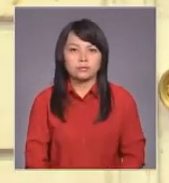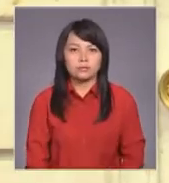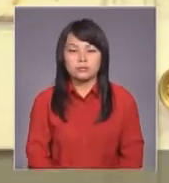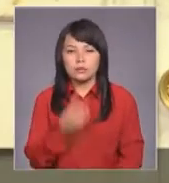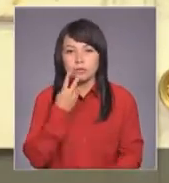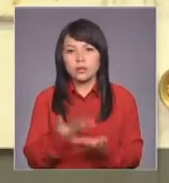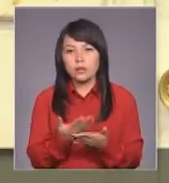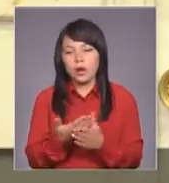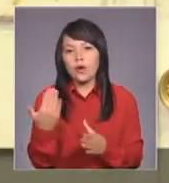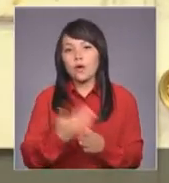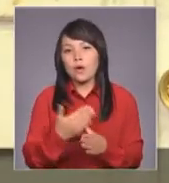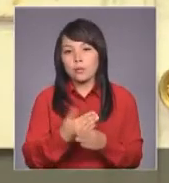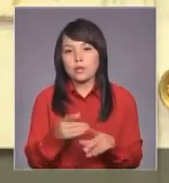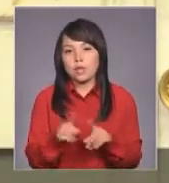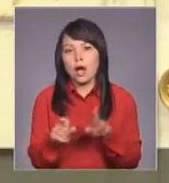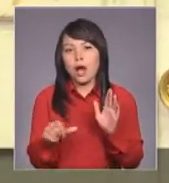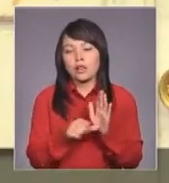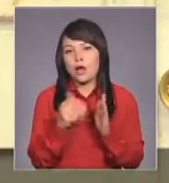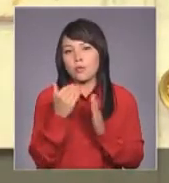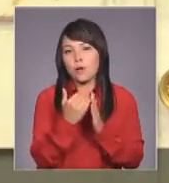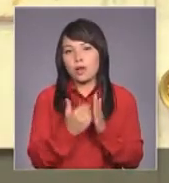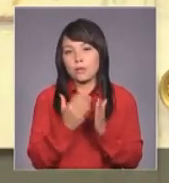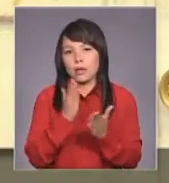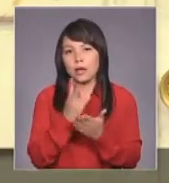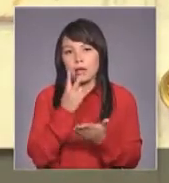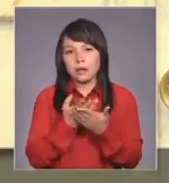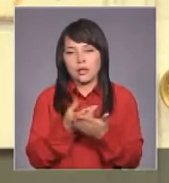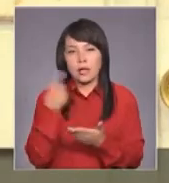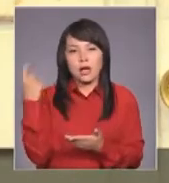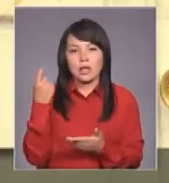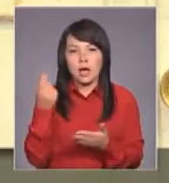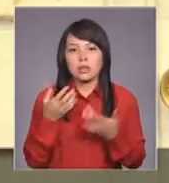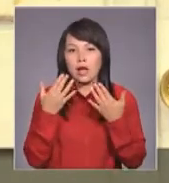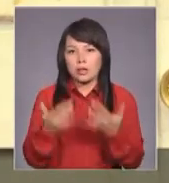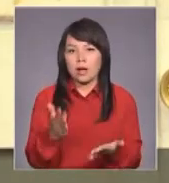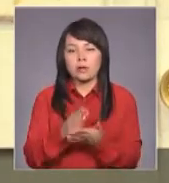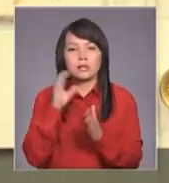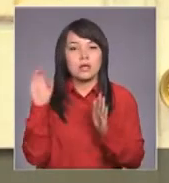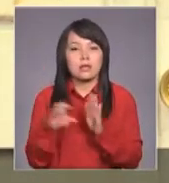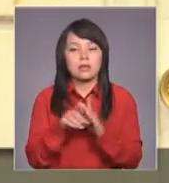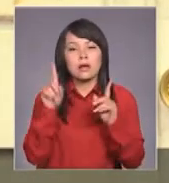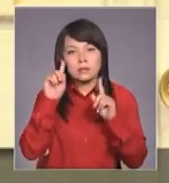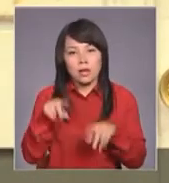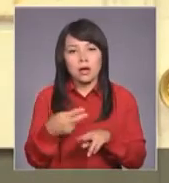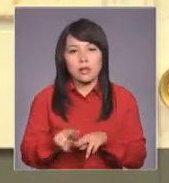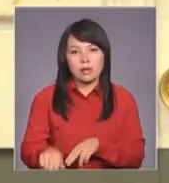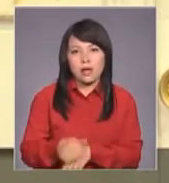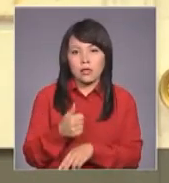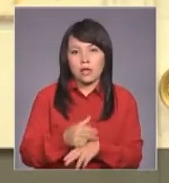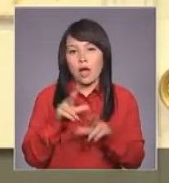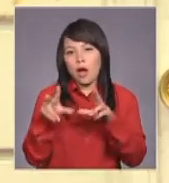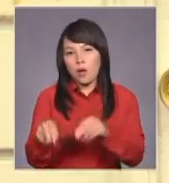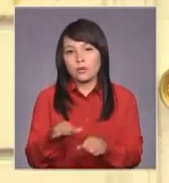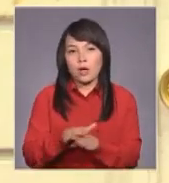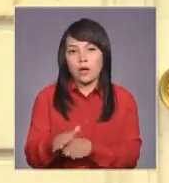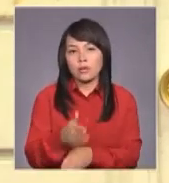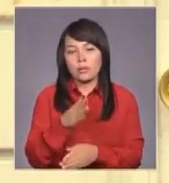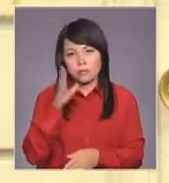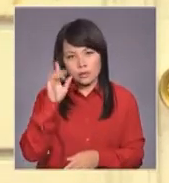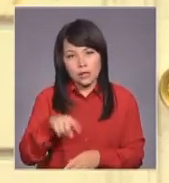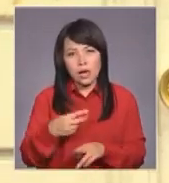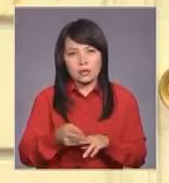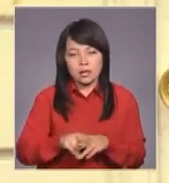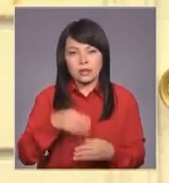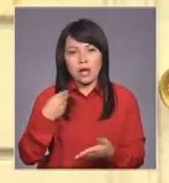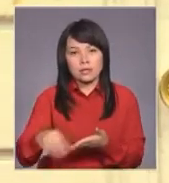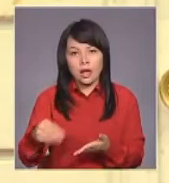Көрсетілетін көмек 6 бөлімнен тұрады. Біз шаруалардың талаптарын естіп біліп отырмыз, бірақ биліктегілер берген уәдеде тұрды. Мәселен,